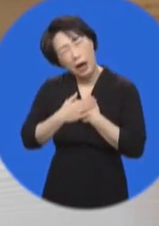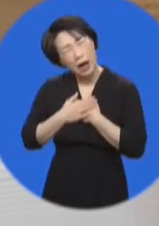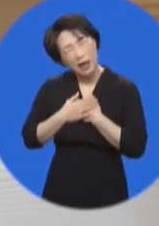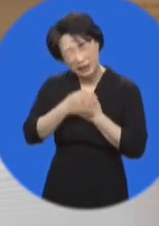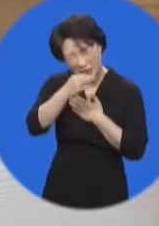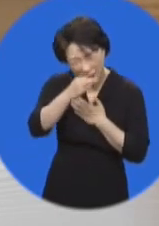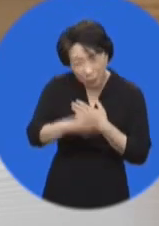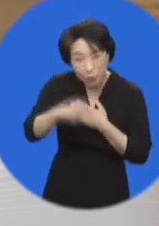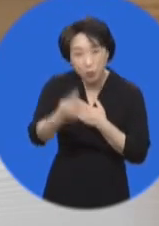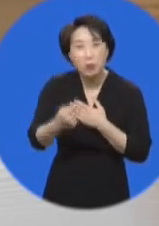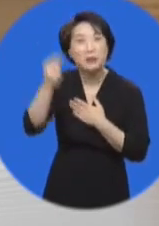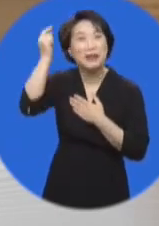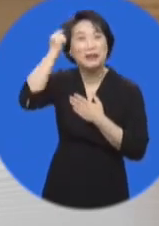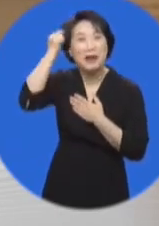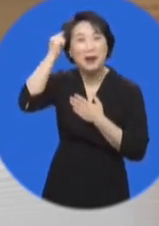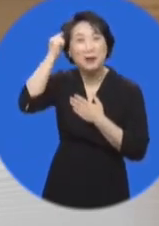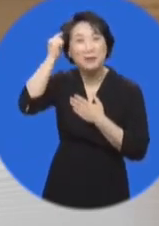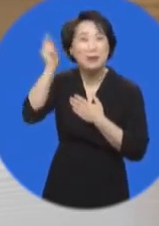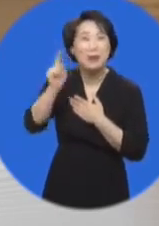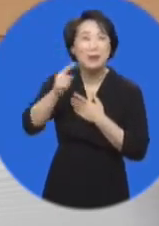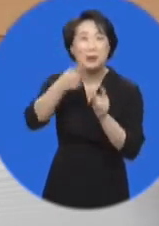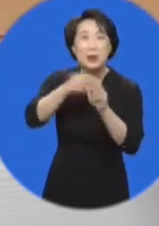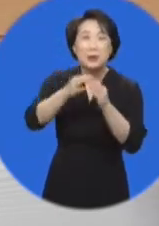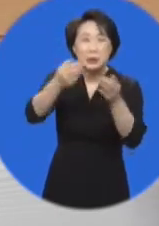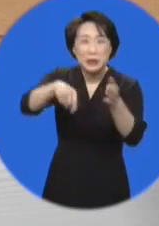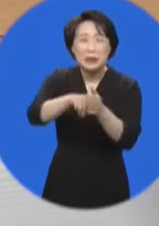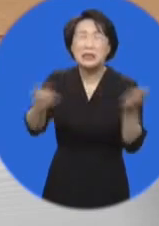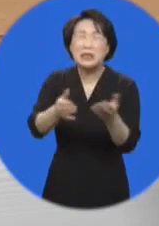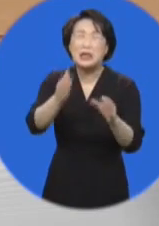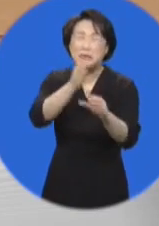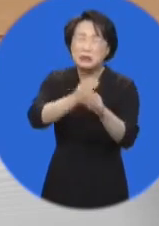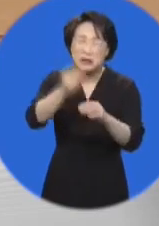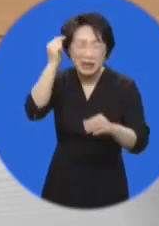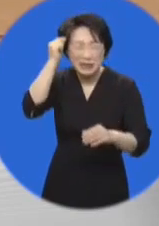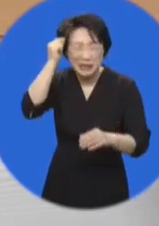아무리 힘들어도 머리는 교회를 위해 일하고 있어요.